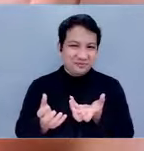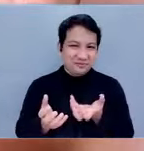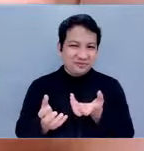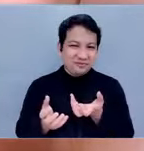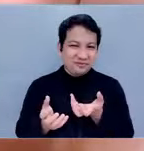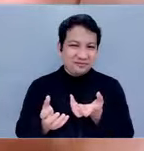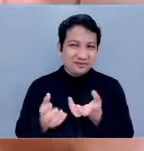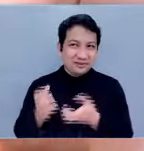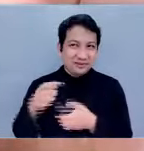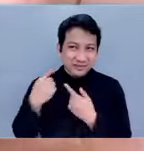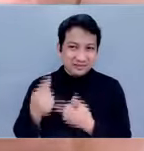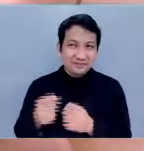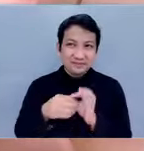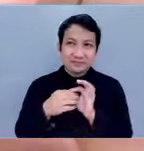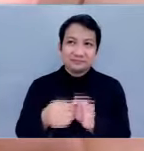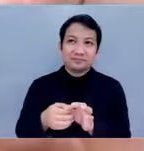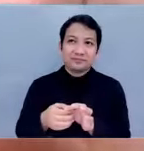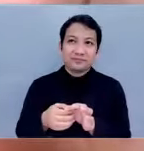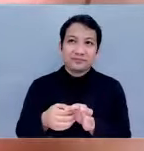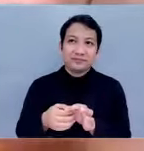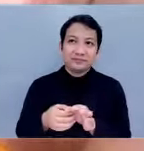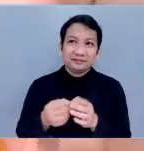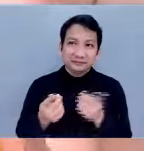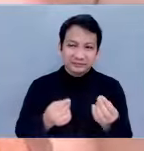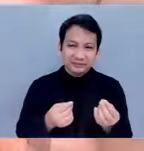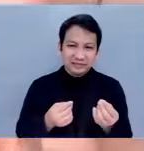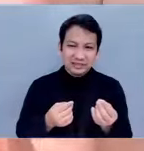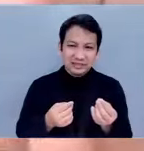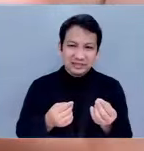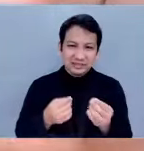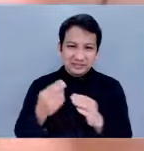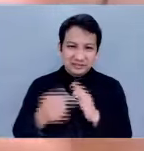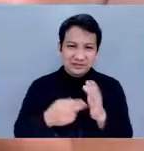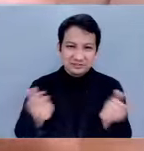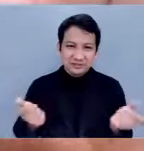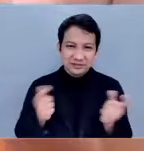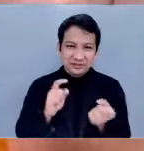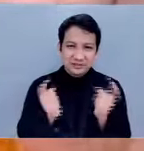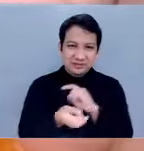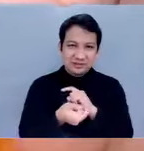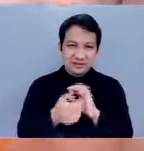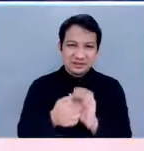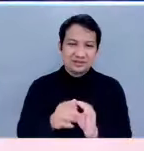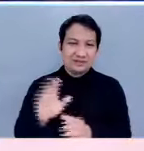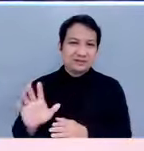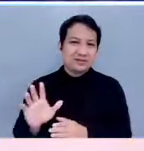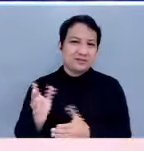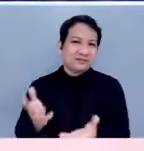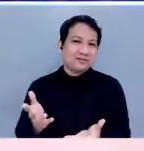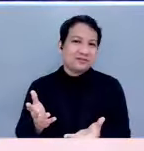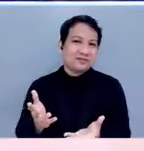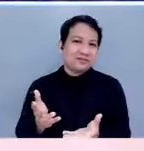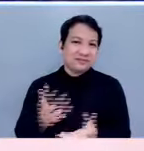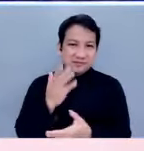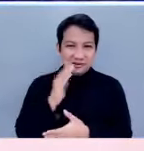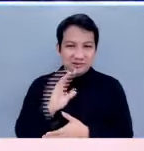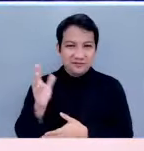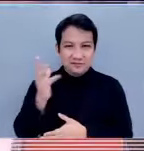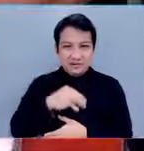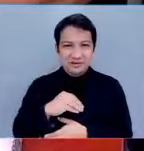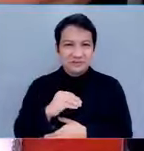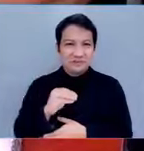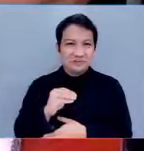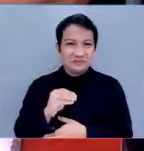nabanggit mo na na merong mga roles na ganyan, and it shifts, no? And I know that you guys are fantastic at doing these things